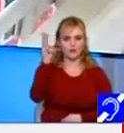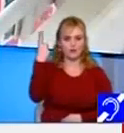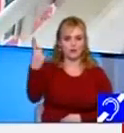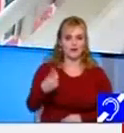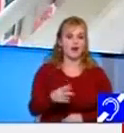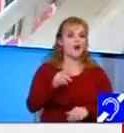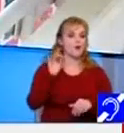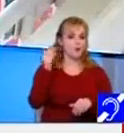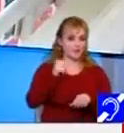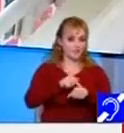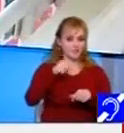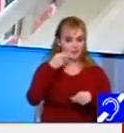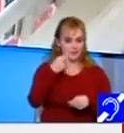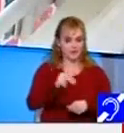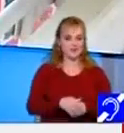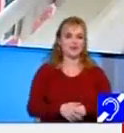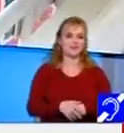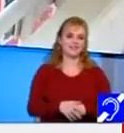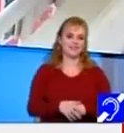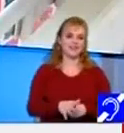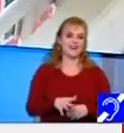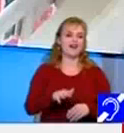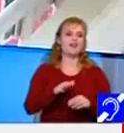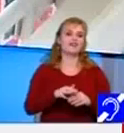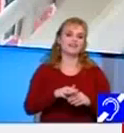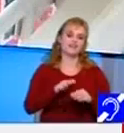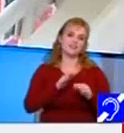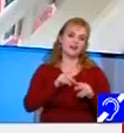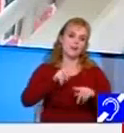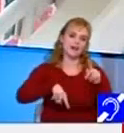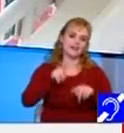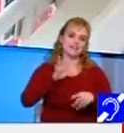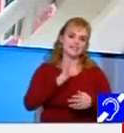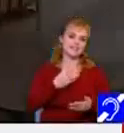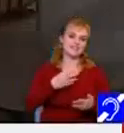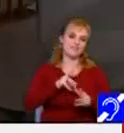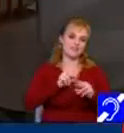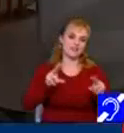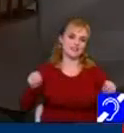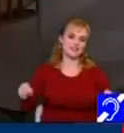Micuții se simt bine, iar părinții sunt fericiți că vor avea sărbători duble la trecerea dintre ani.